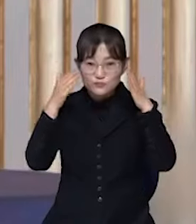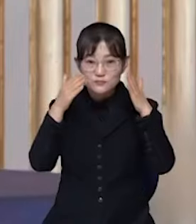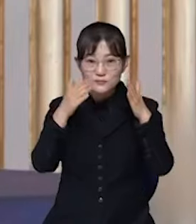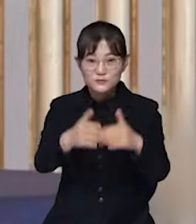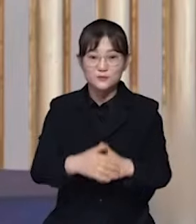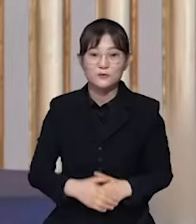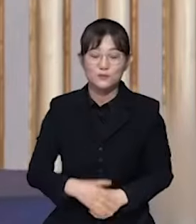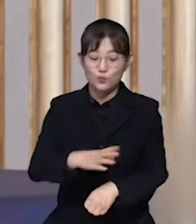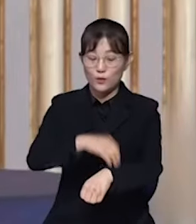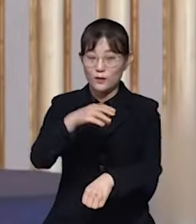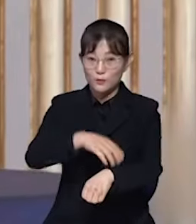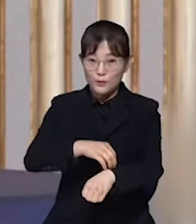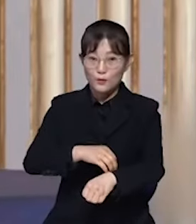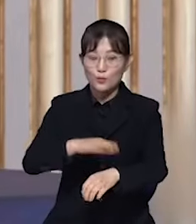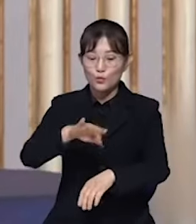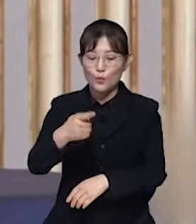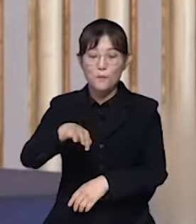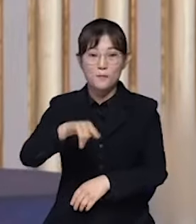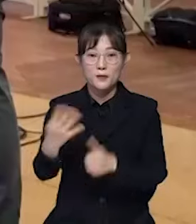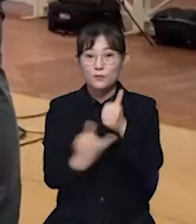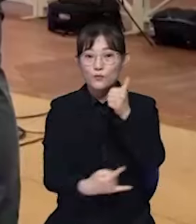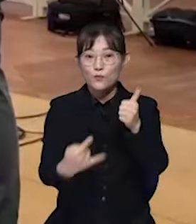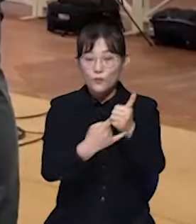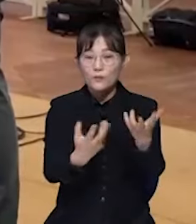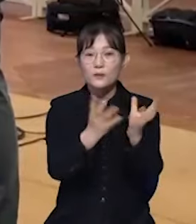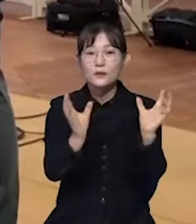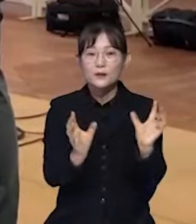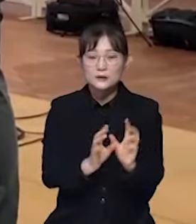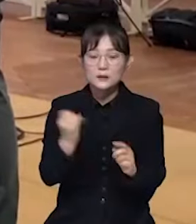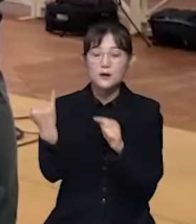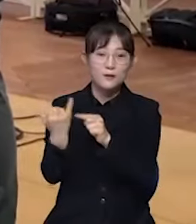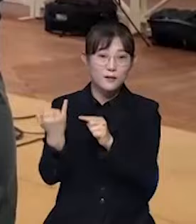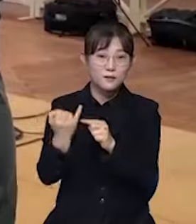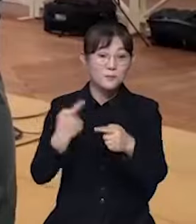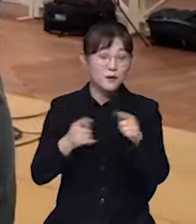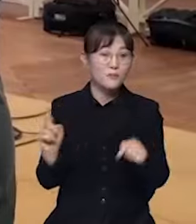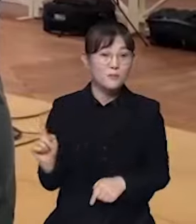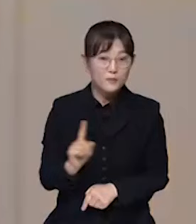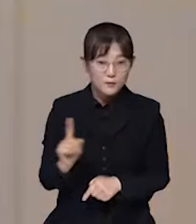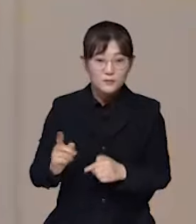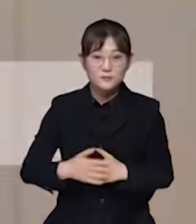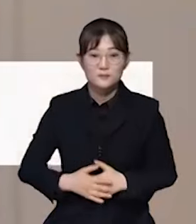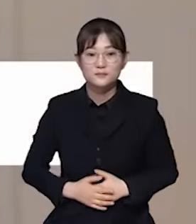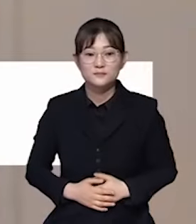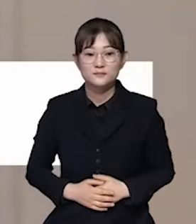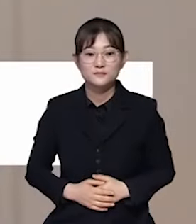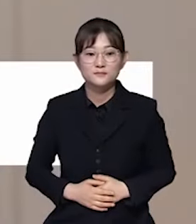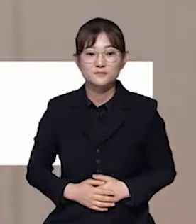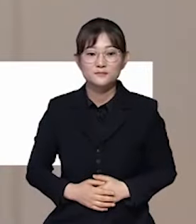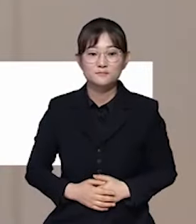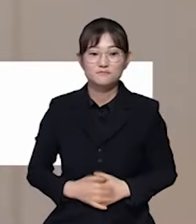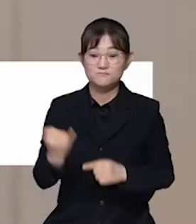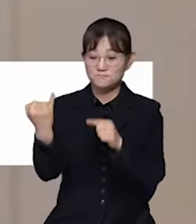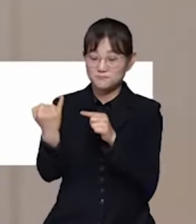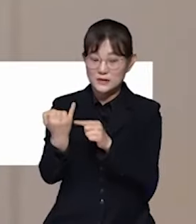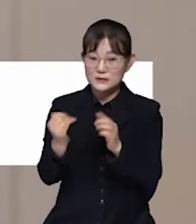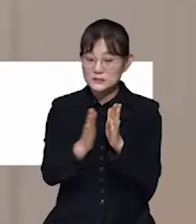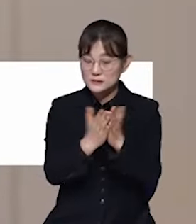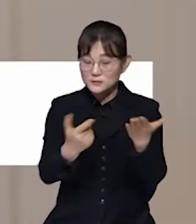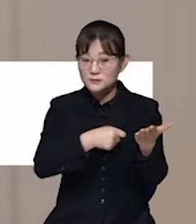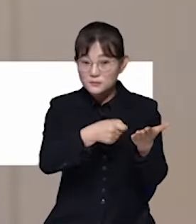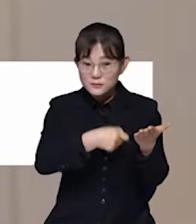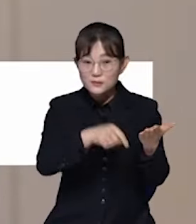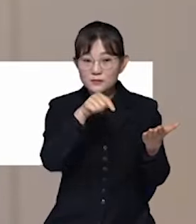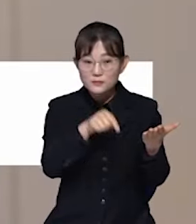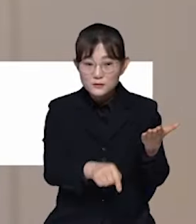노벨 위원회는 한강의 작품을 이렇게 평가했습니다. For her intense poetic prose that confronts